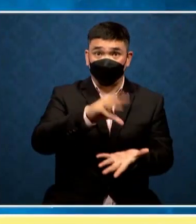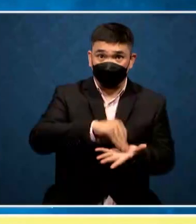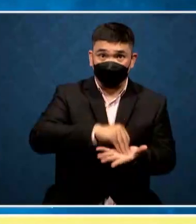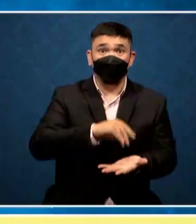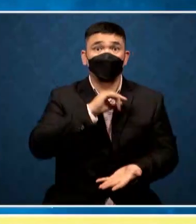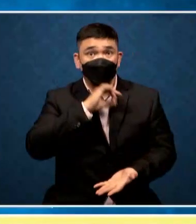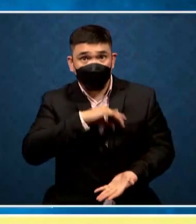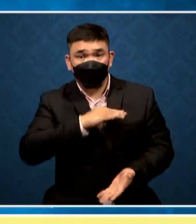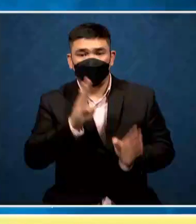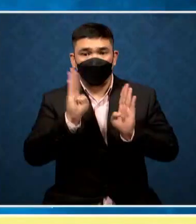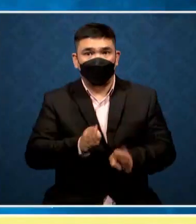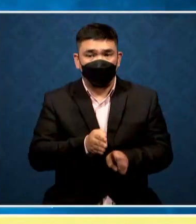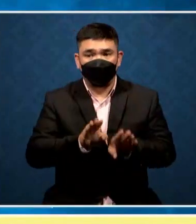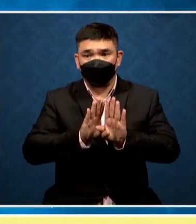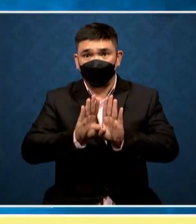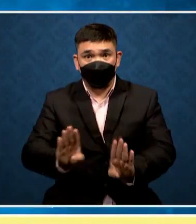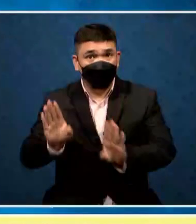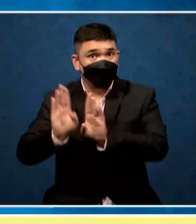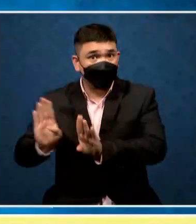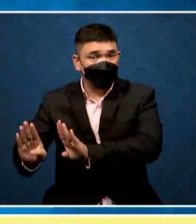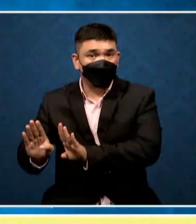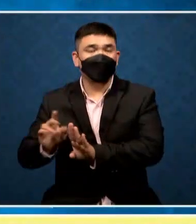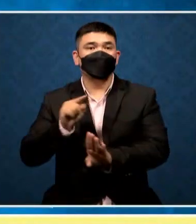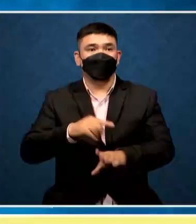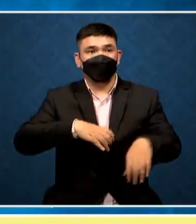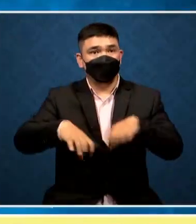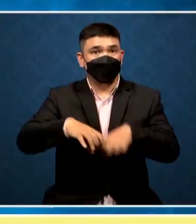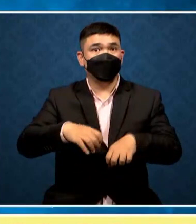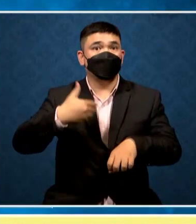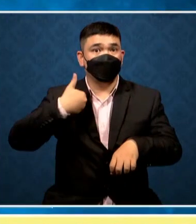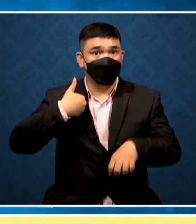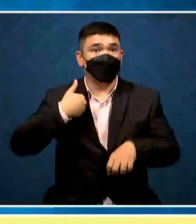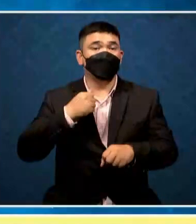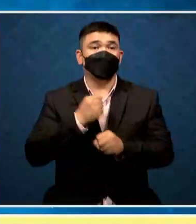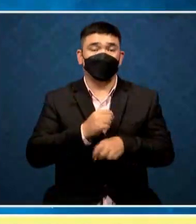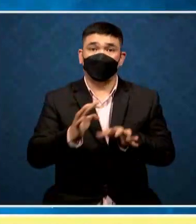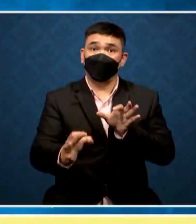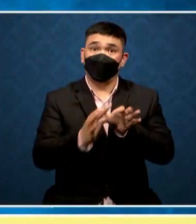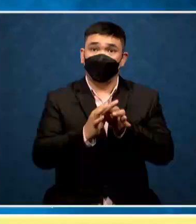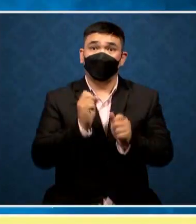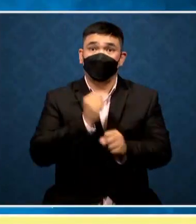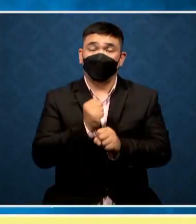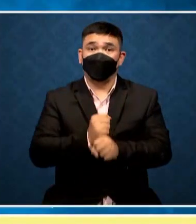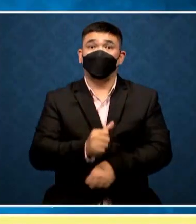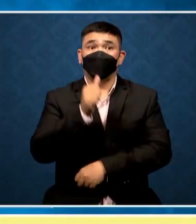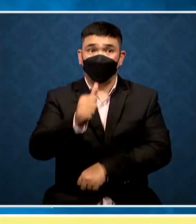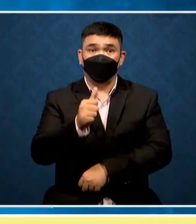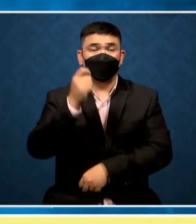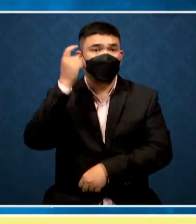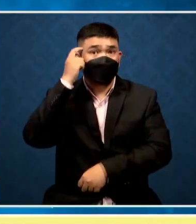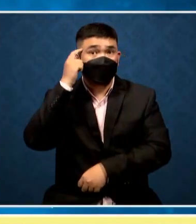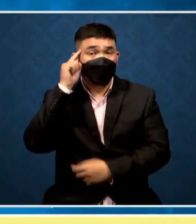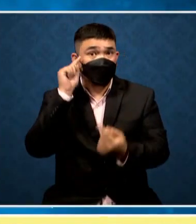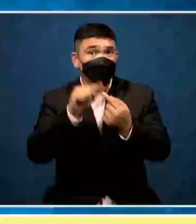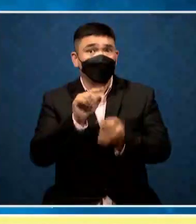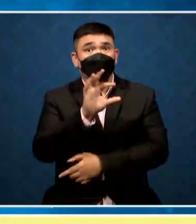ขยะแยกประเทศตามมาตรการจัการขยะมฟอยให้สอตค้องกบพ้นที่ก chops ชี